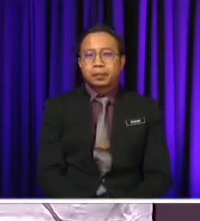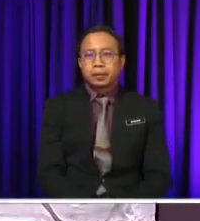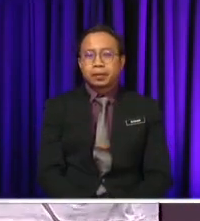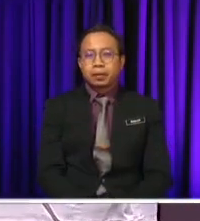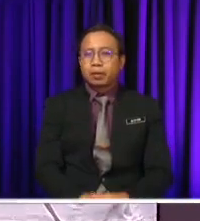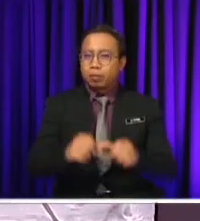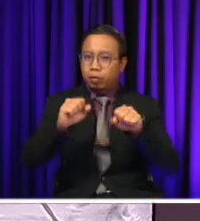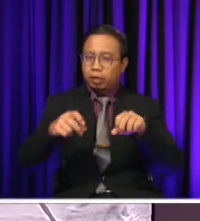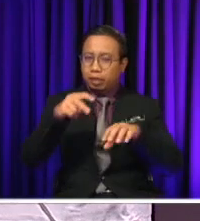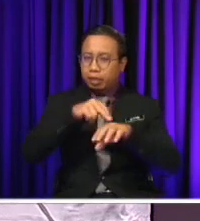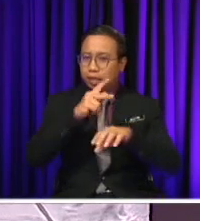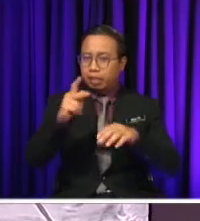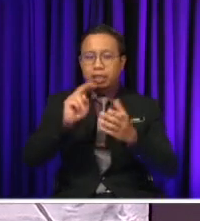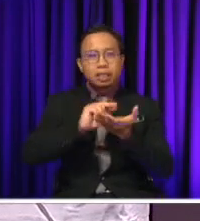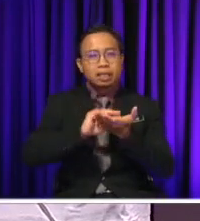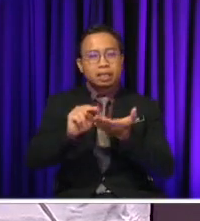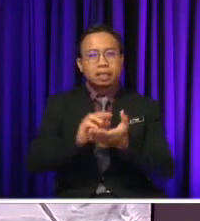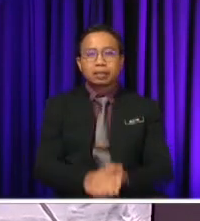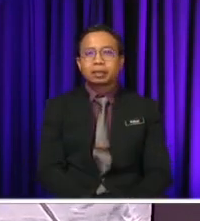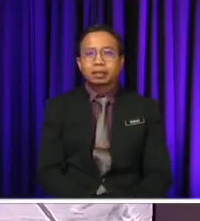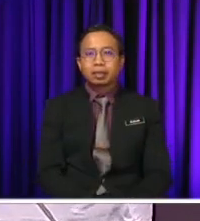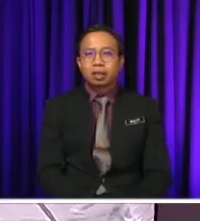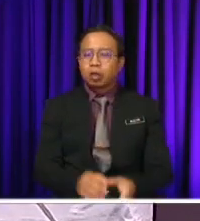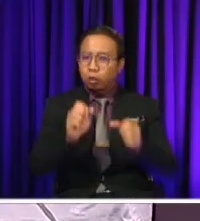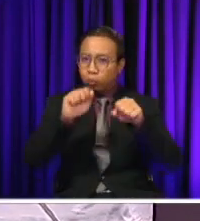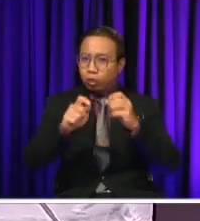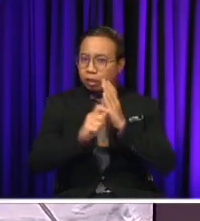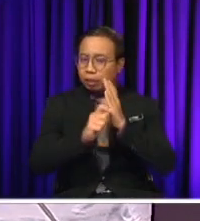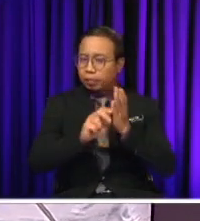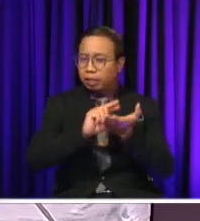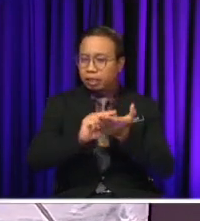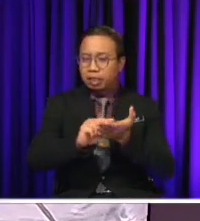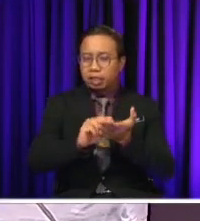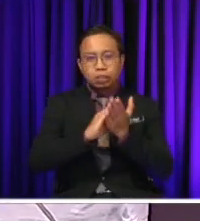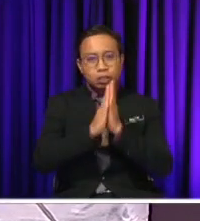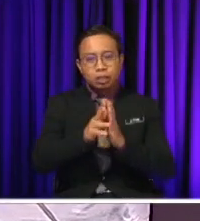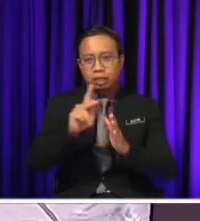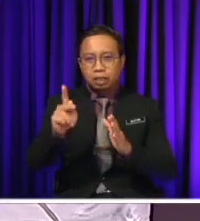naikkan nilai ide Oke kita boleh tambah nilai pada dia menjadi